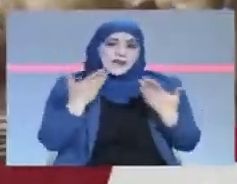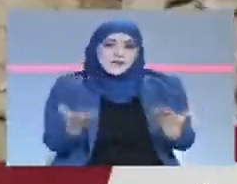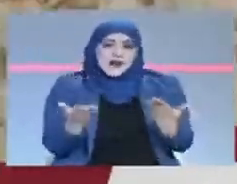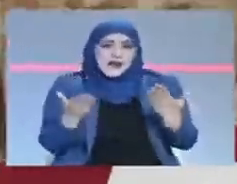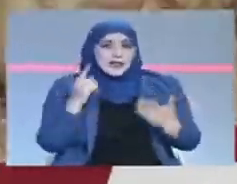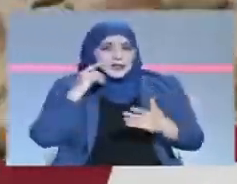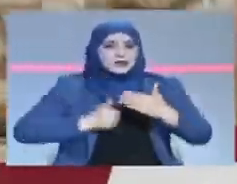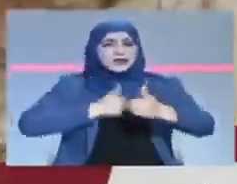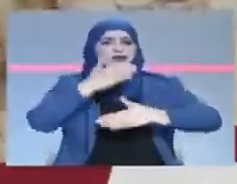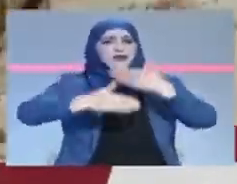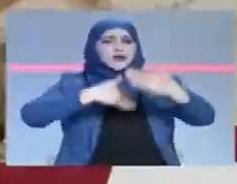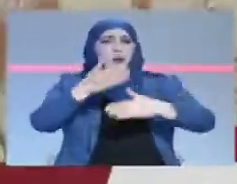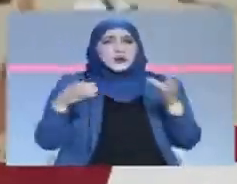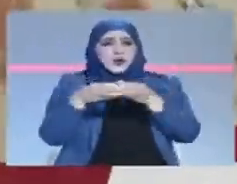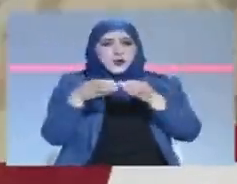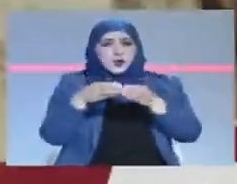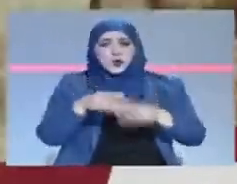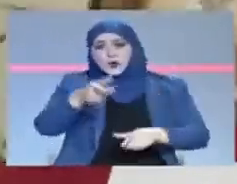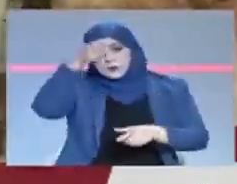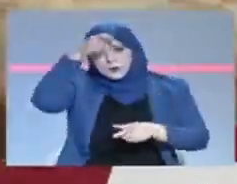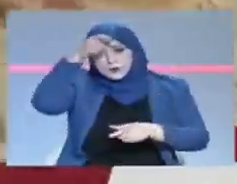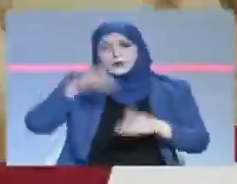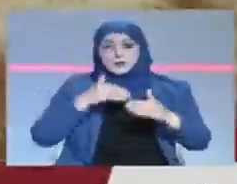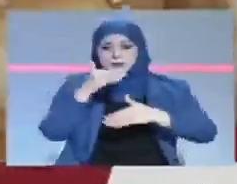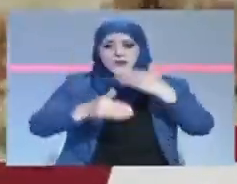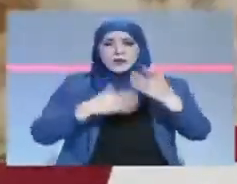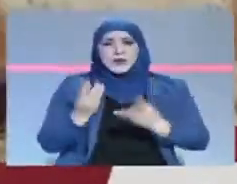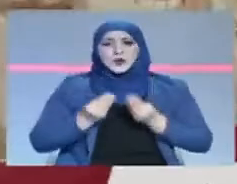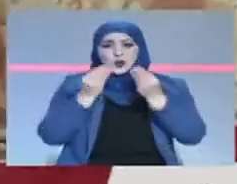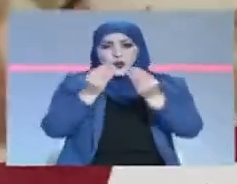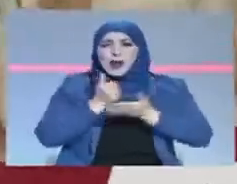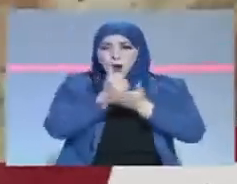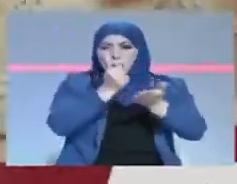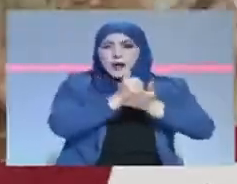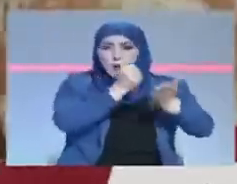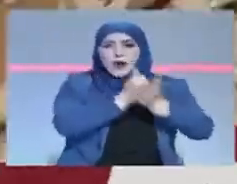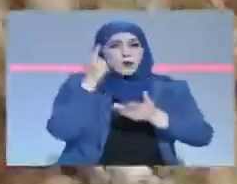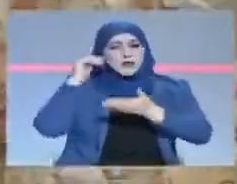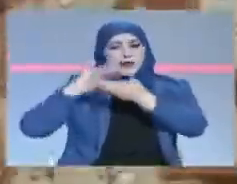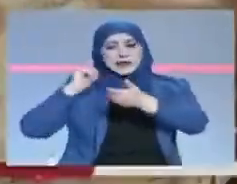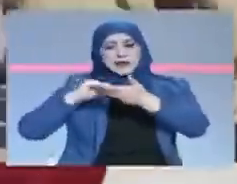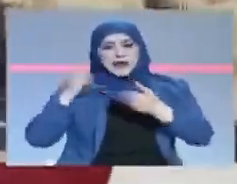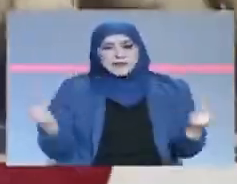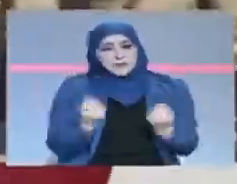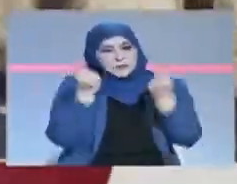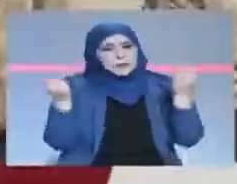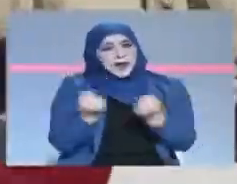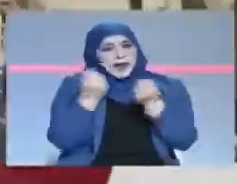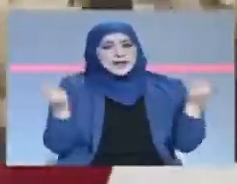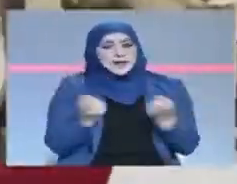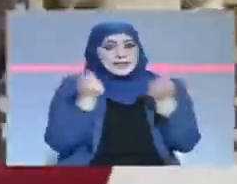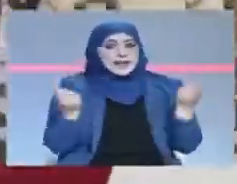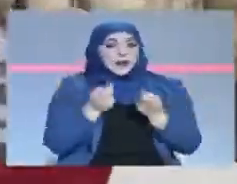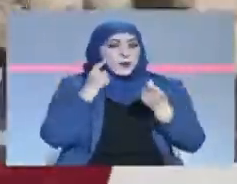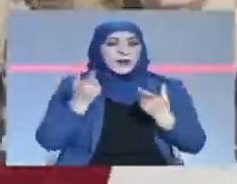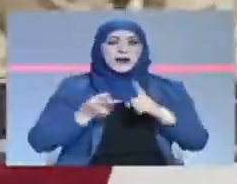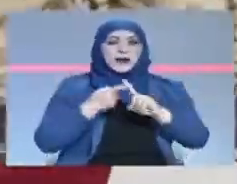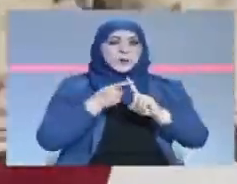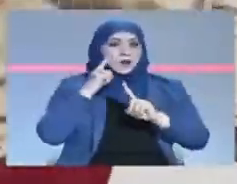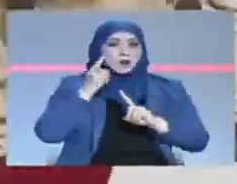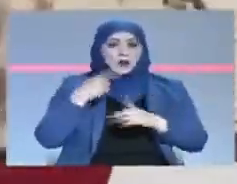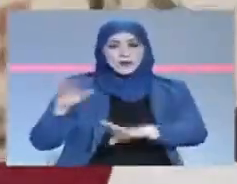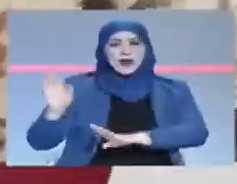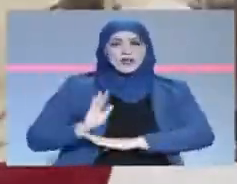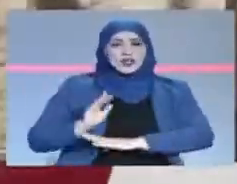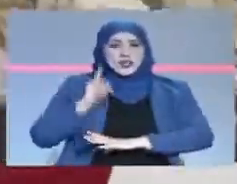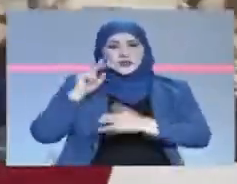تواصل القوات التركية تقديم تدريبات عسكرية لقوات الوفاق وفق اتفاقية التدريب والاستشارات العسكرية الموقعة